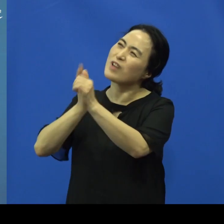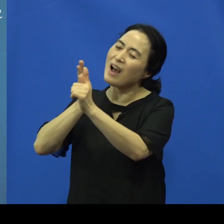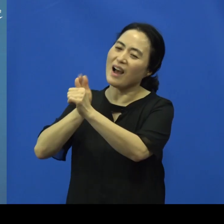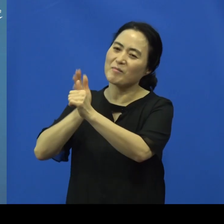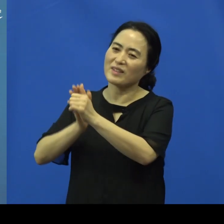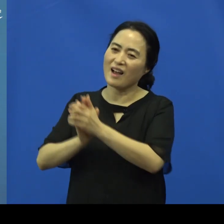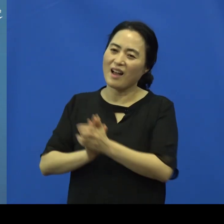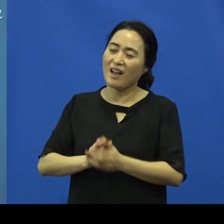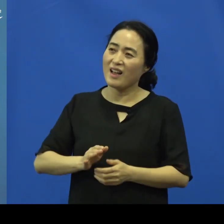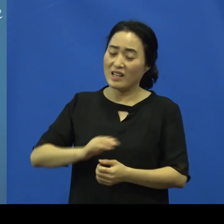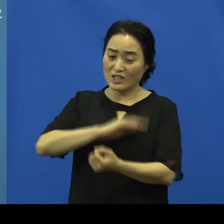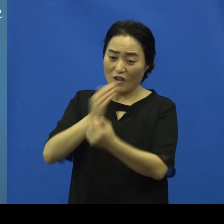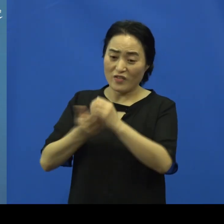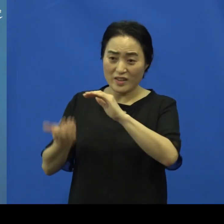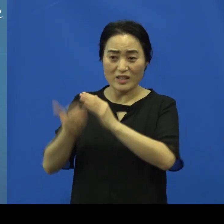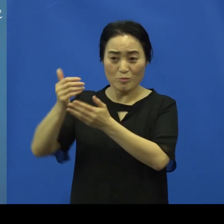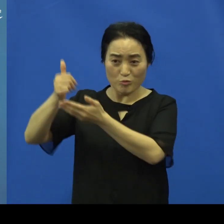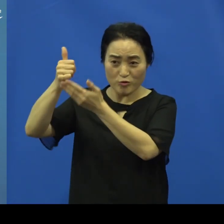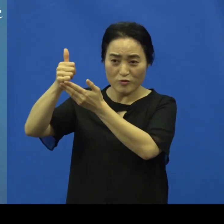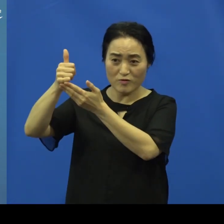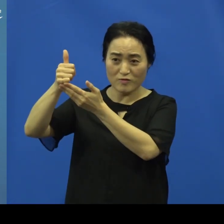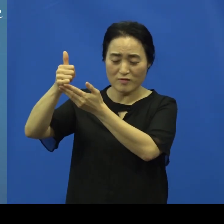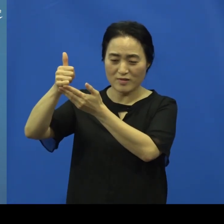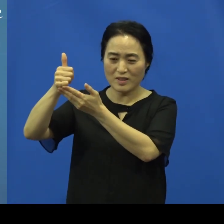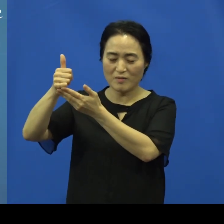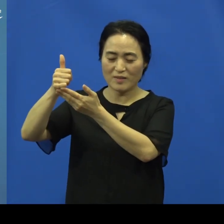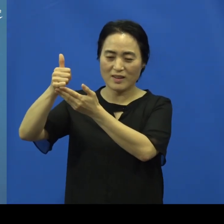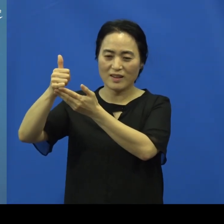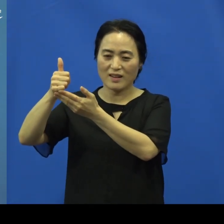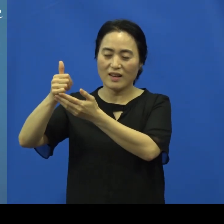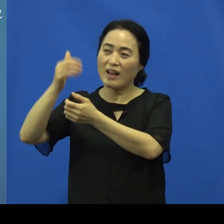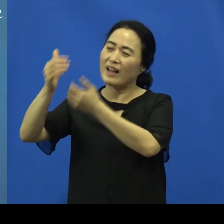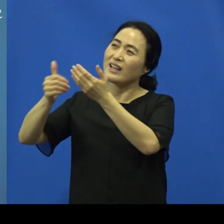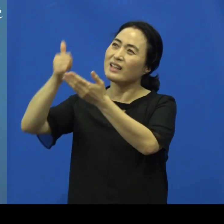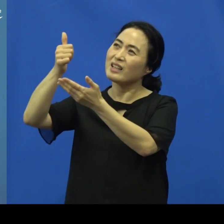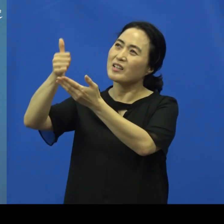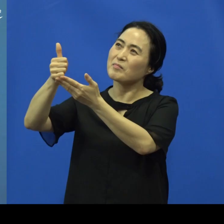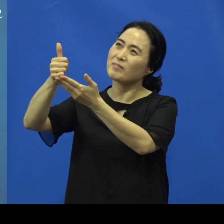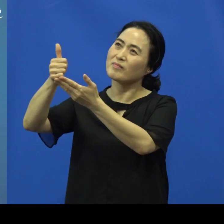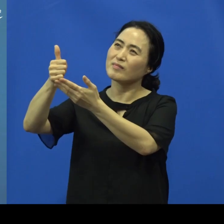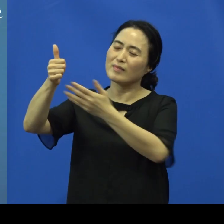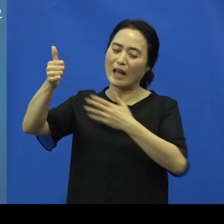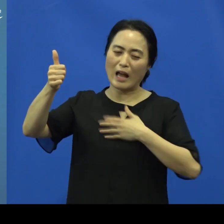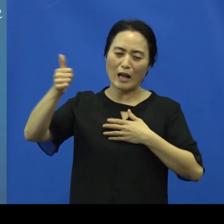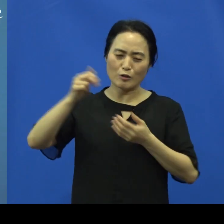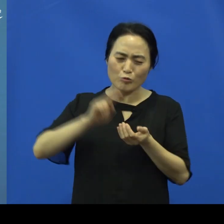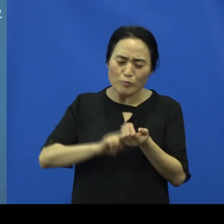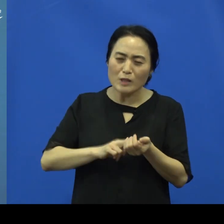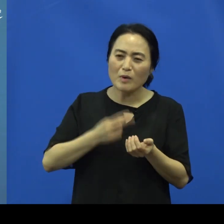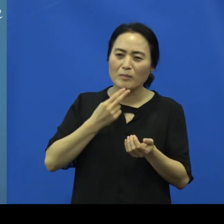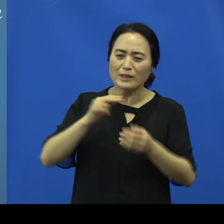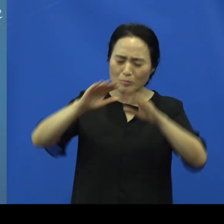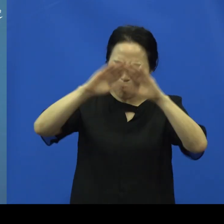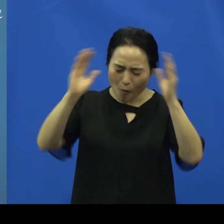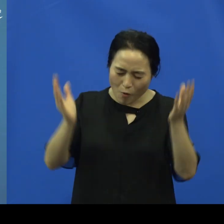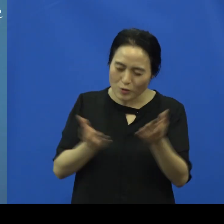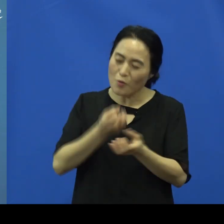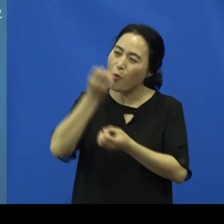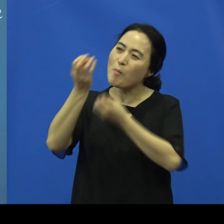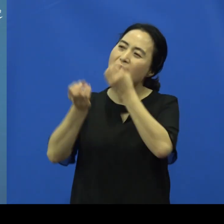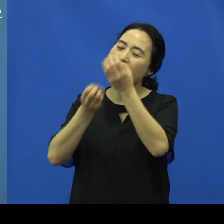그렇다면 하나님께 드리는 기도는 달라야 돼요. 그리고 하나님께 내어놓지 못할 기도는 없는 거죠.